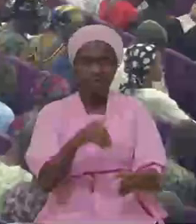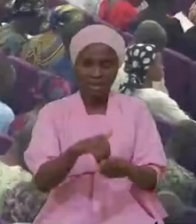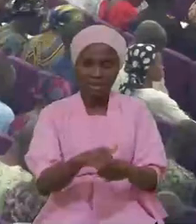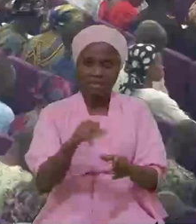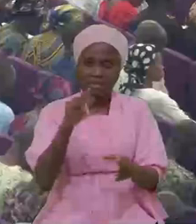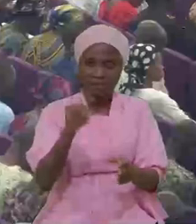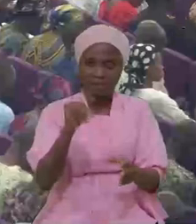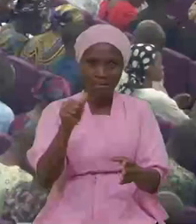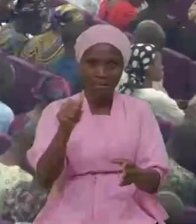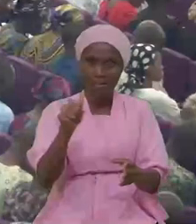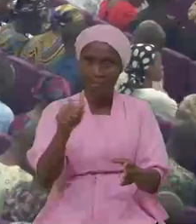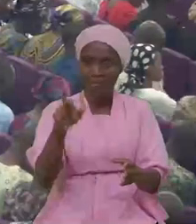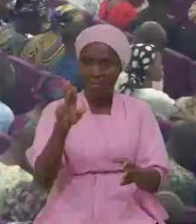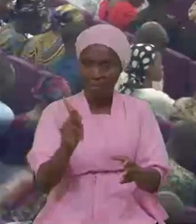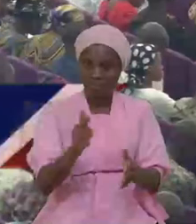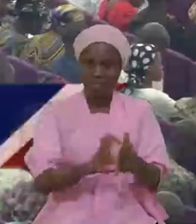2 verset 3.